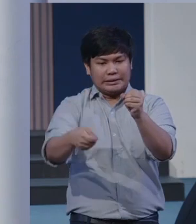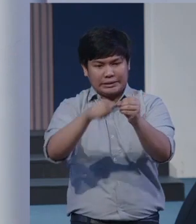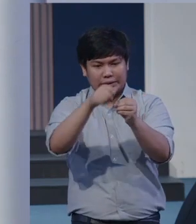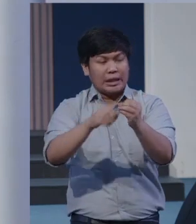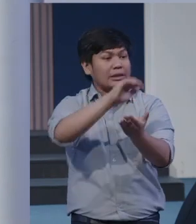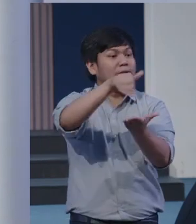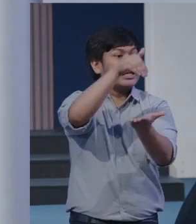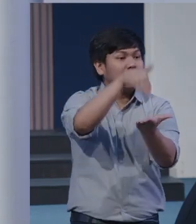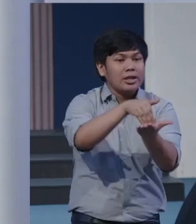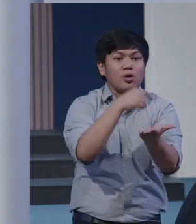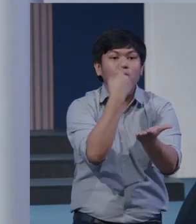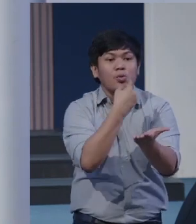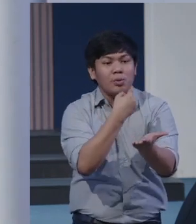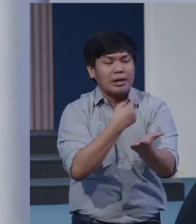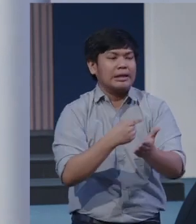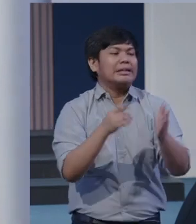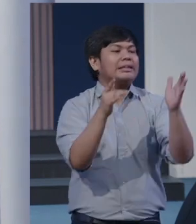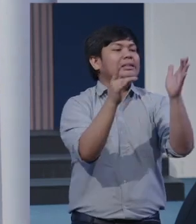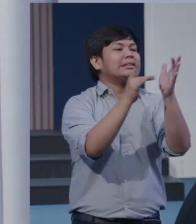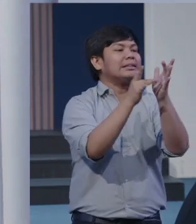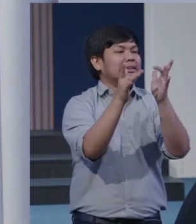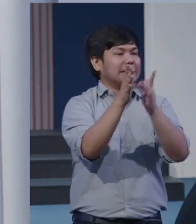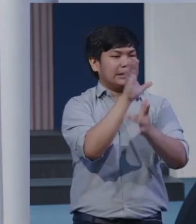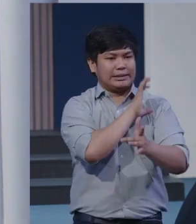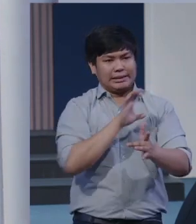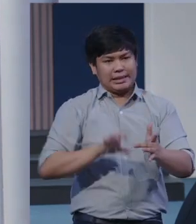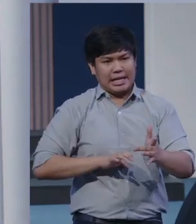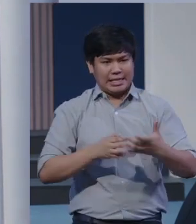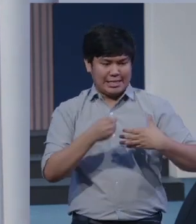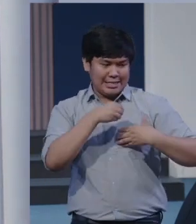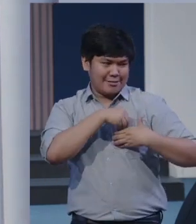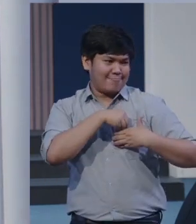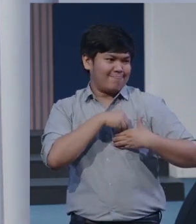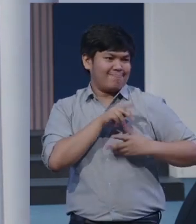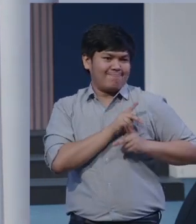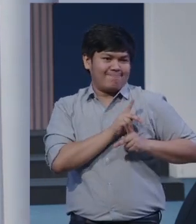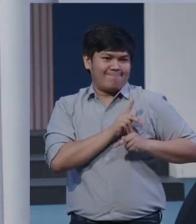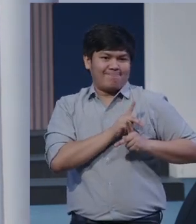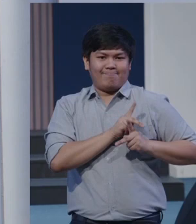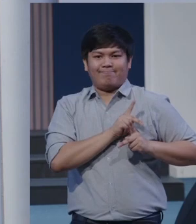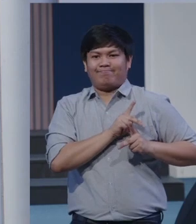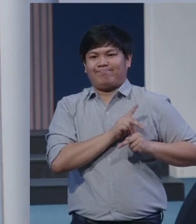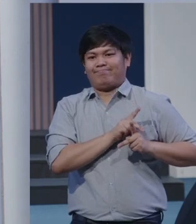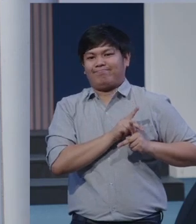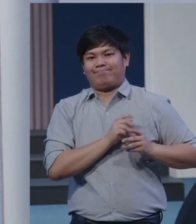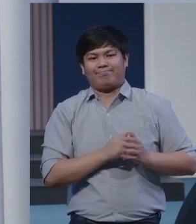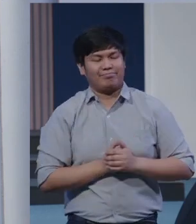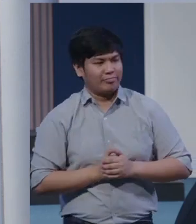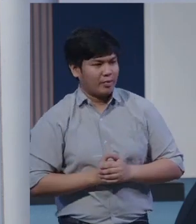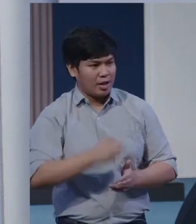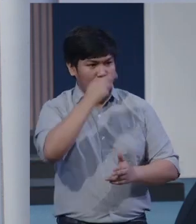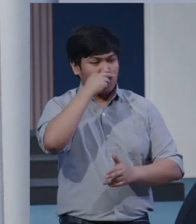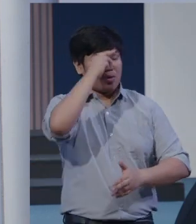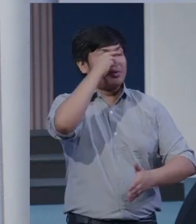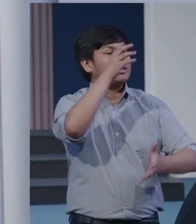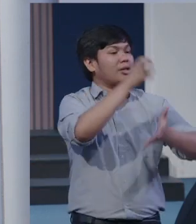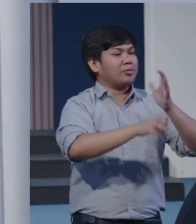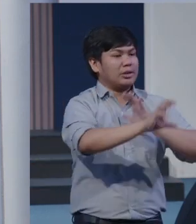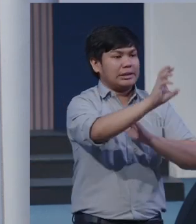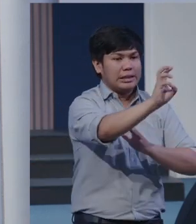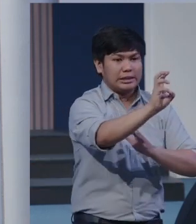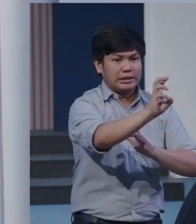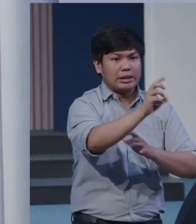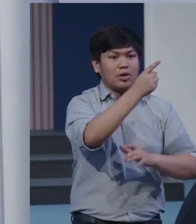patay na sa ating sarili ang dating pagkatao ay wala na ibinangon na tayo sa bagong buhay Romans 64 we were